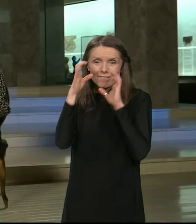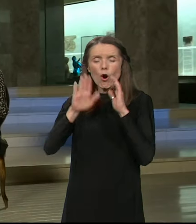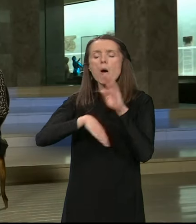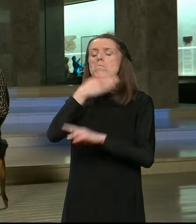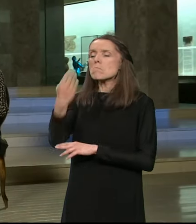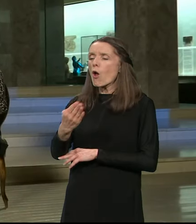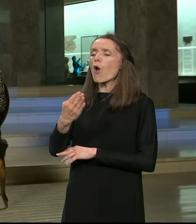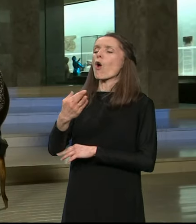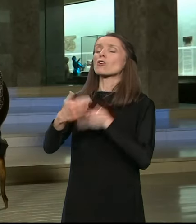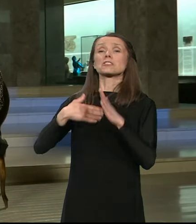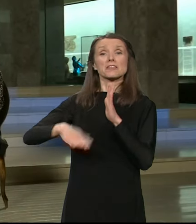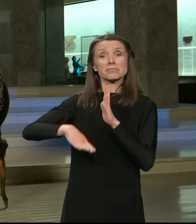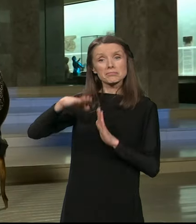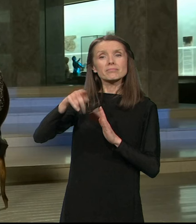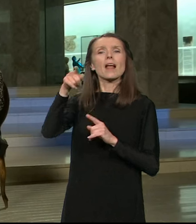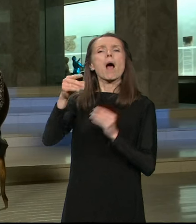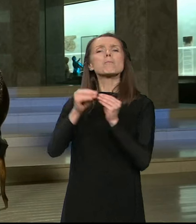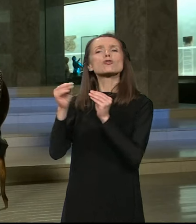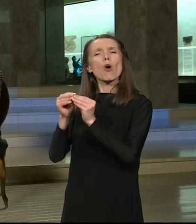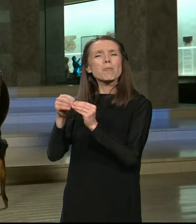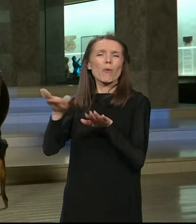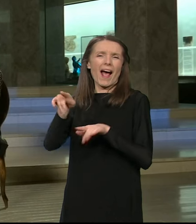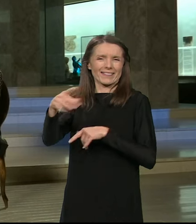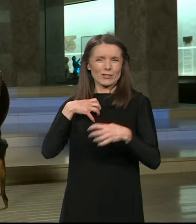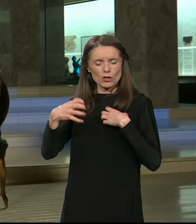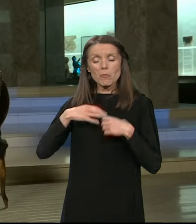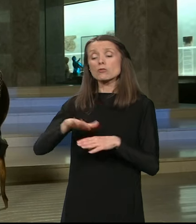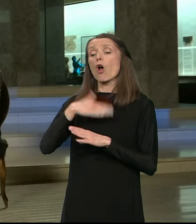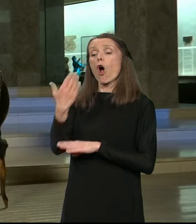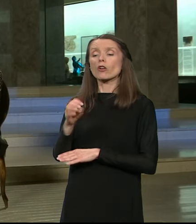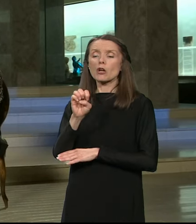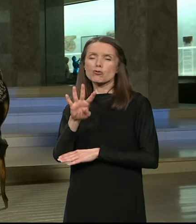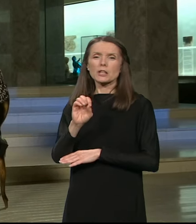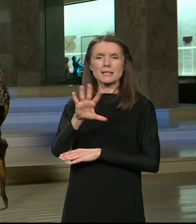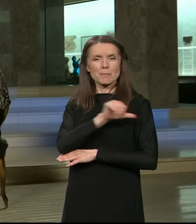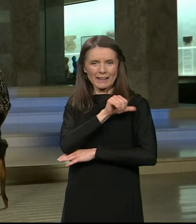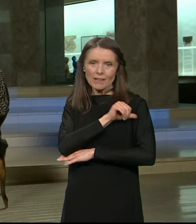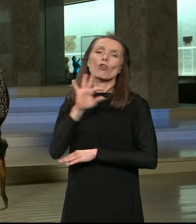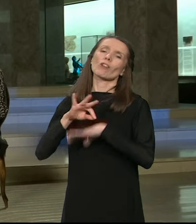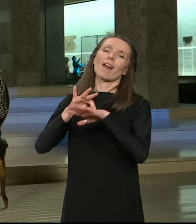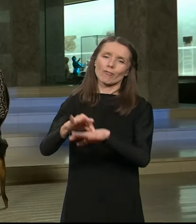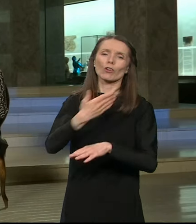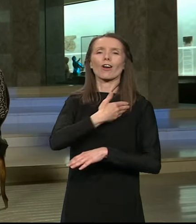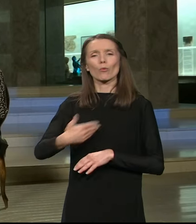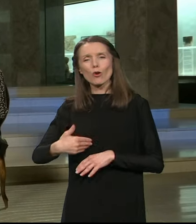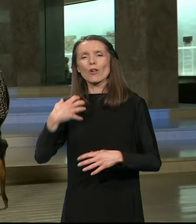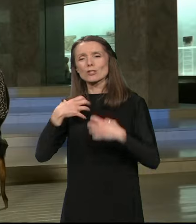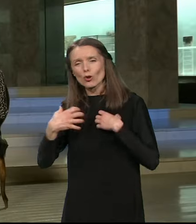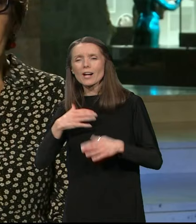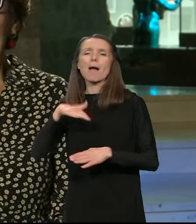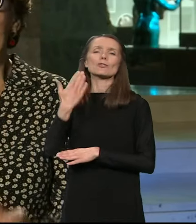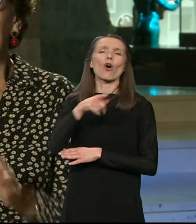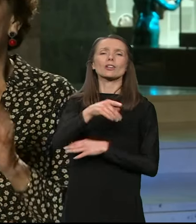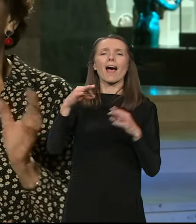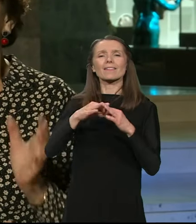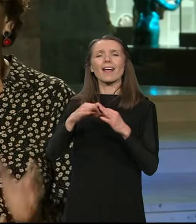Buhu i tek negde tamo sa 14-15 godina u Jugoslovensko dramsko, pa onda Atelje, Narodno i tako.